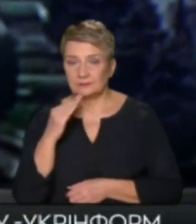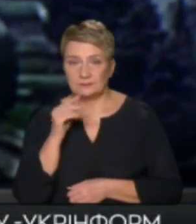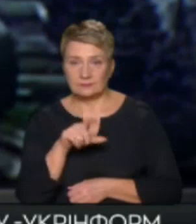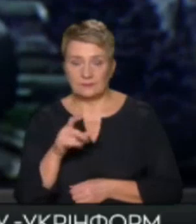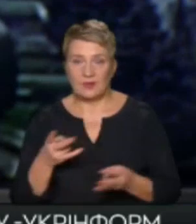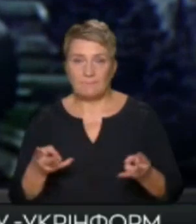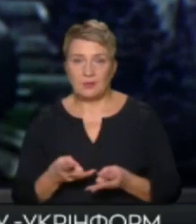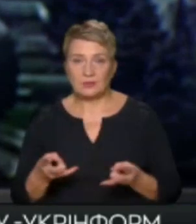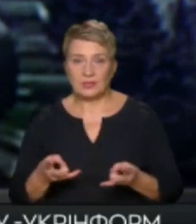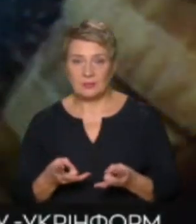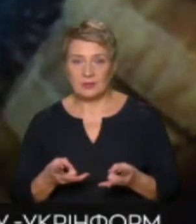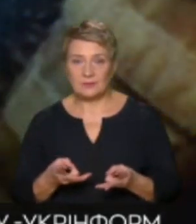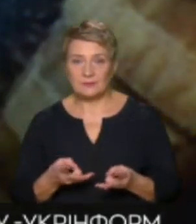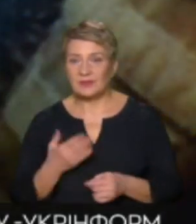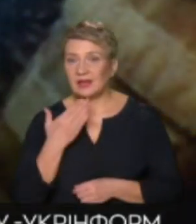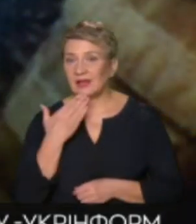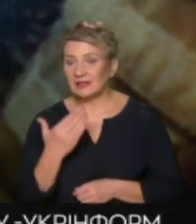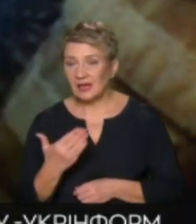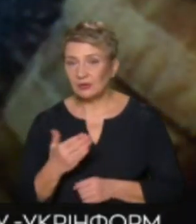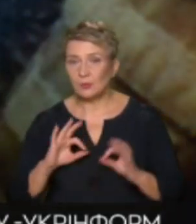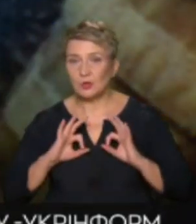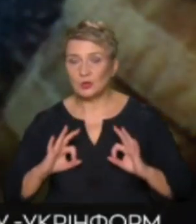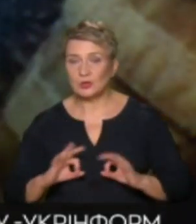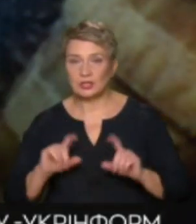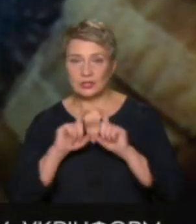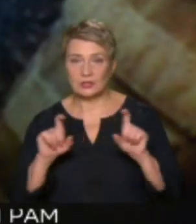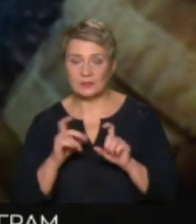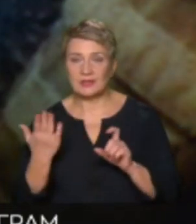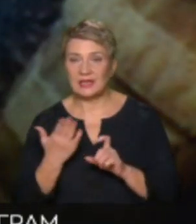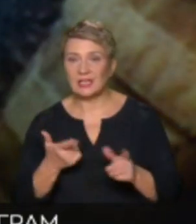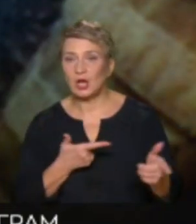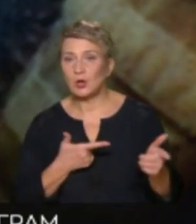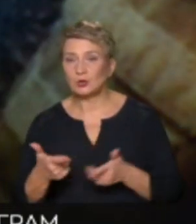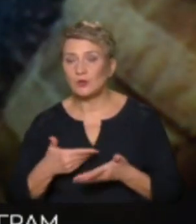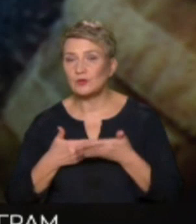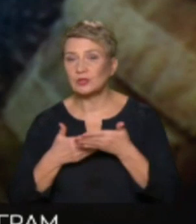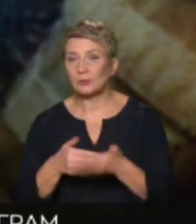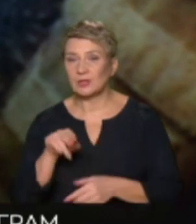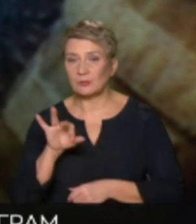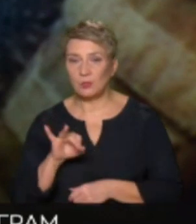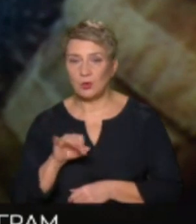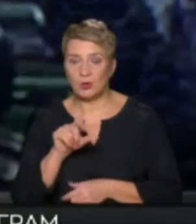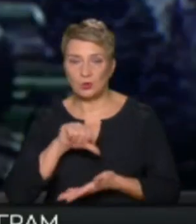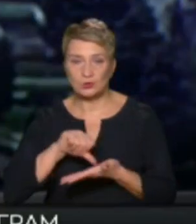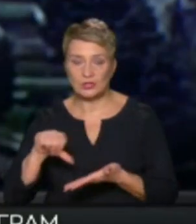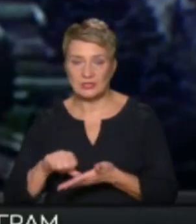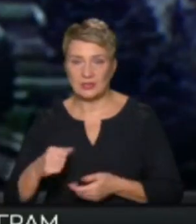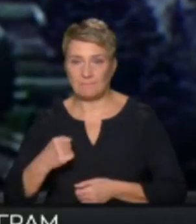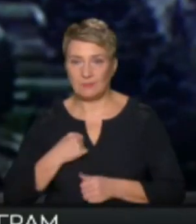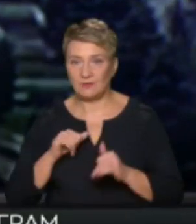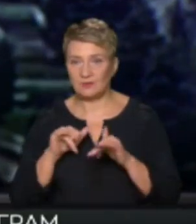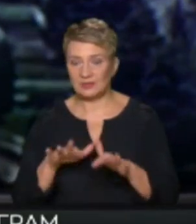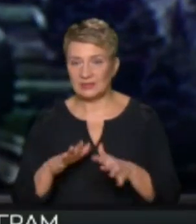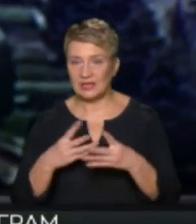потреба, і, власне, я дякую всім тим юридичним компаніям, які готові допомагати або нашим учасникам бойових дій, або членам їх